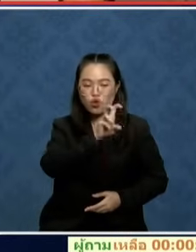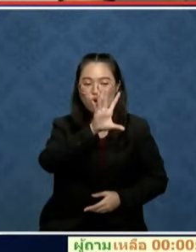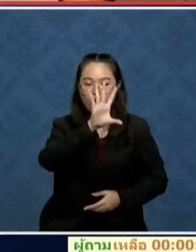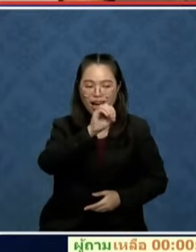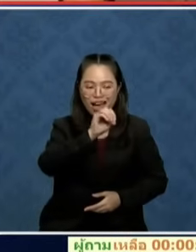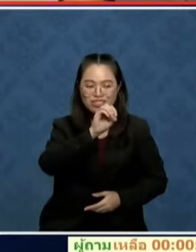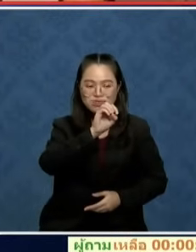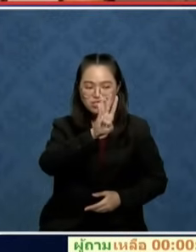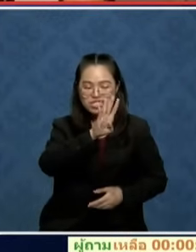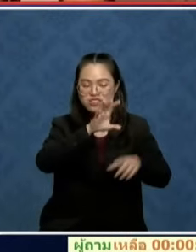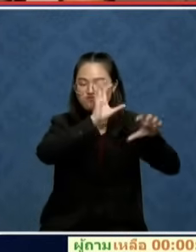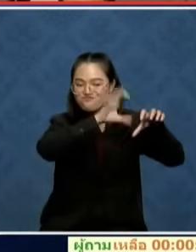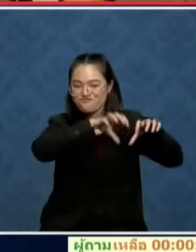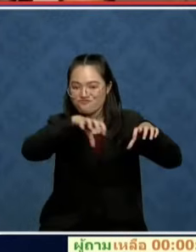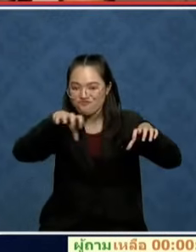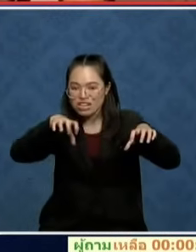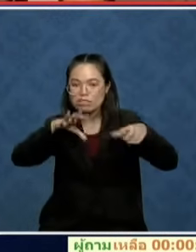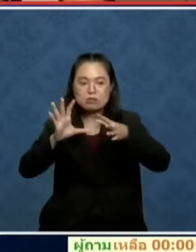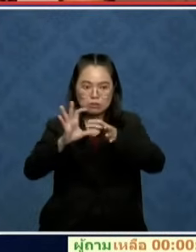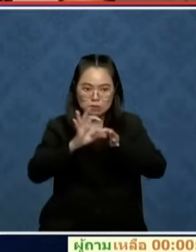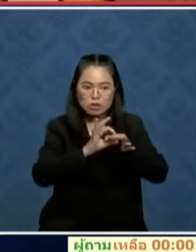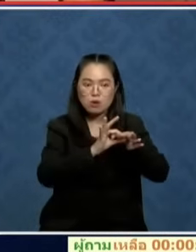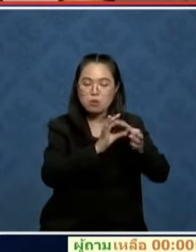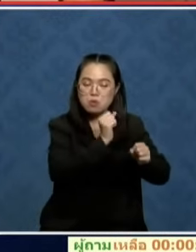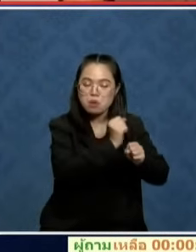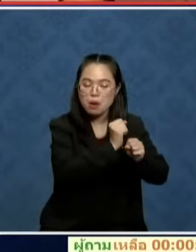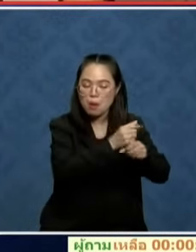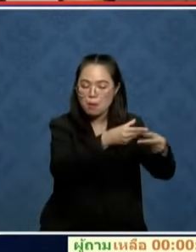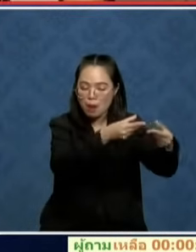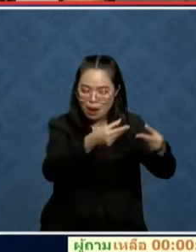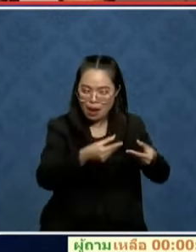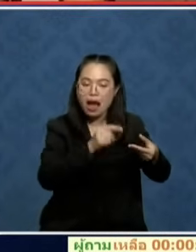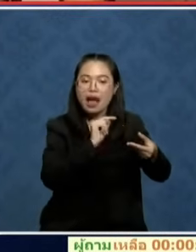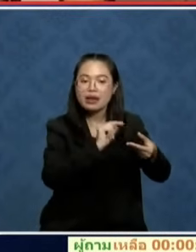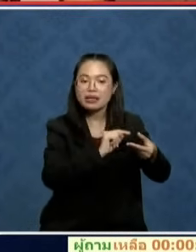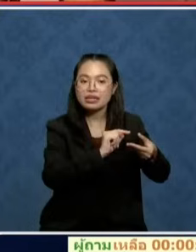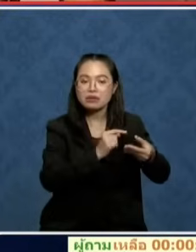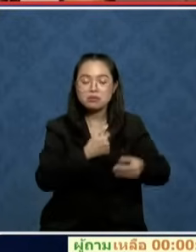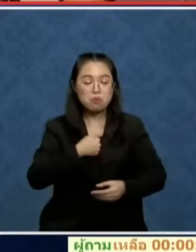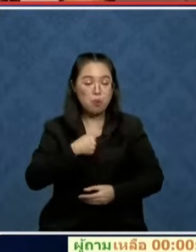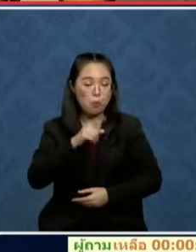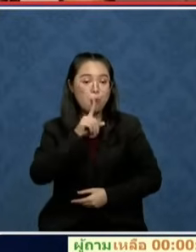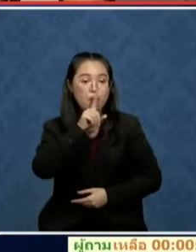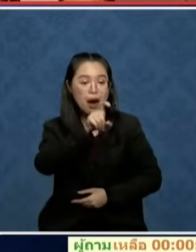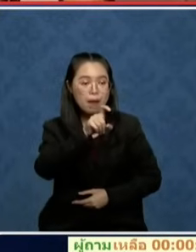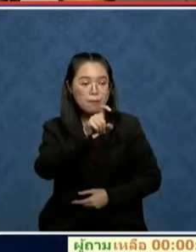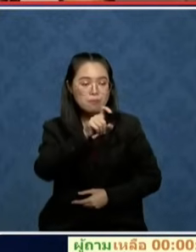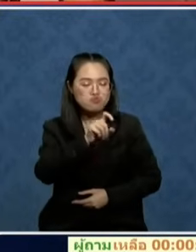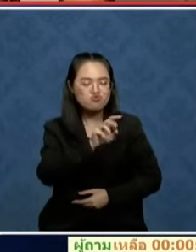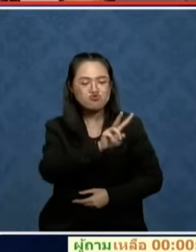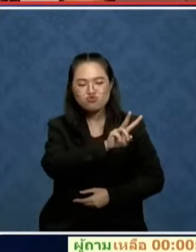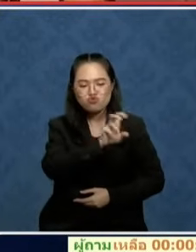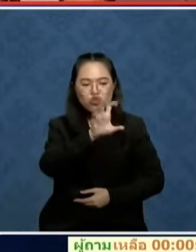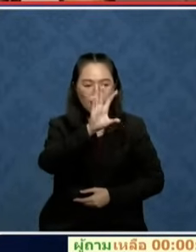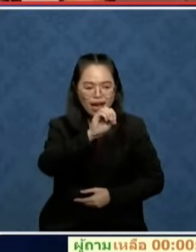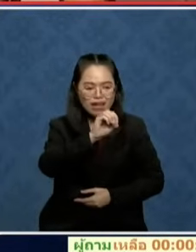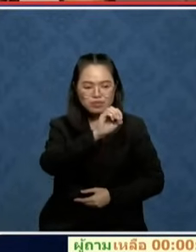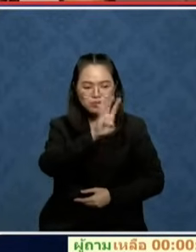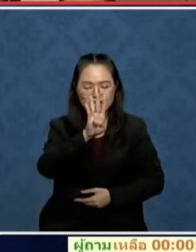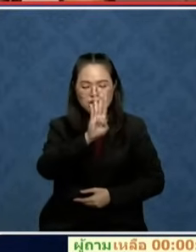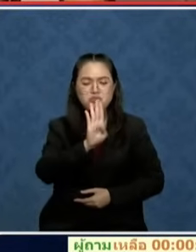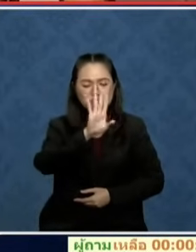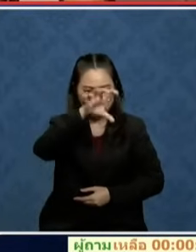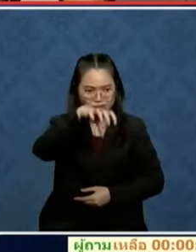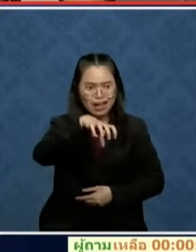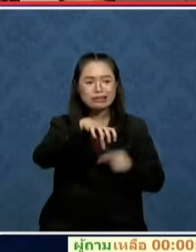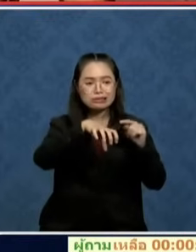ไปเกี่ยวข้องรายงานนี้เกิดขึ้นก่อนรายงานปัจจุบันที่ออกมาล่าสุดคำถามสำคัญก็คือว่า254บริษัทนี้เ